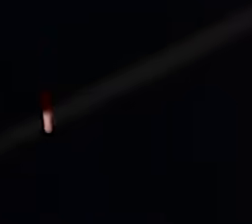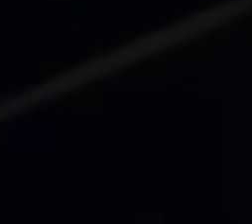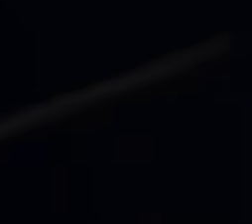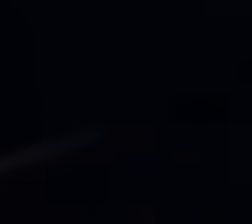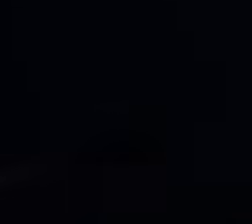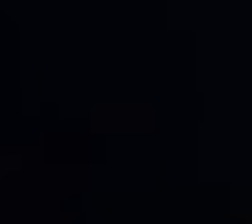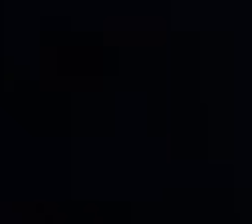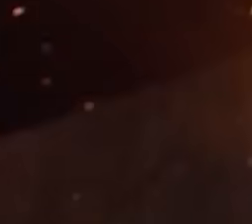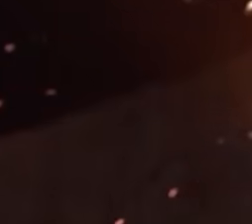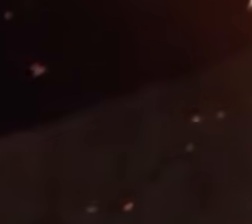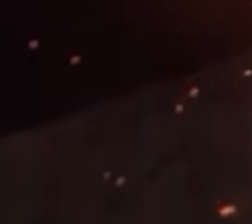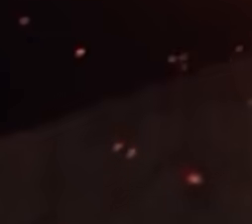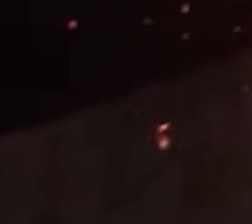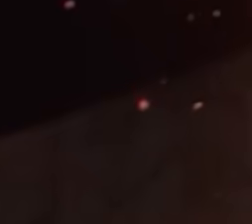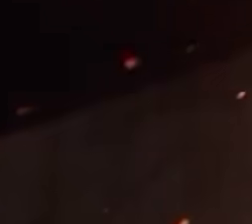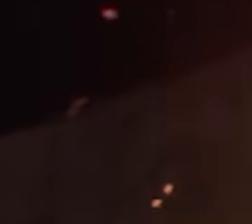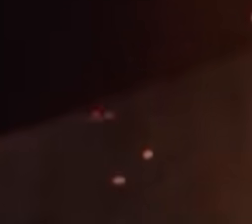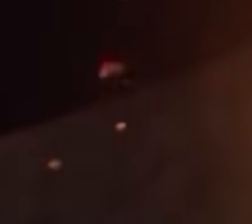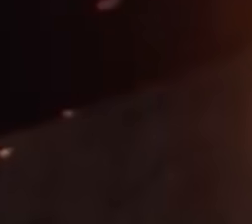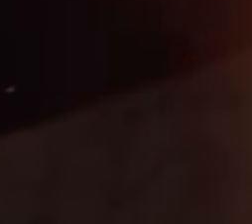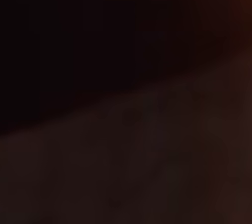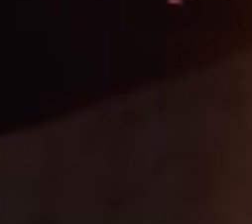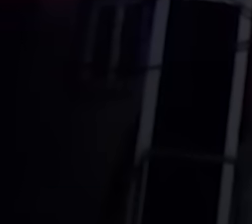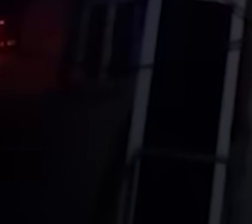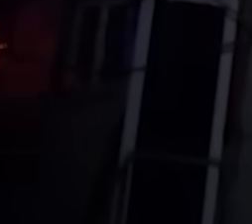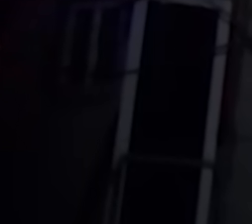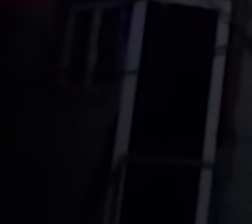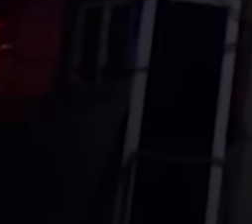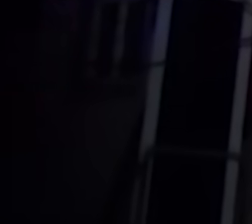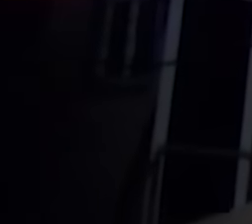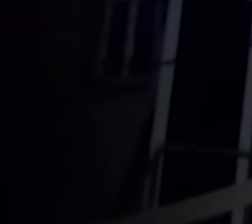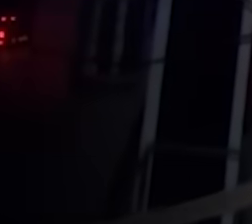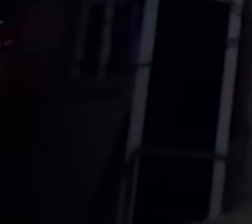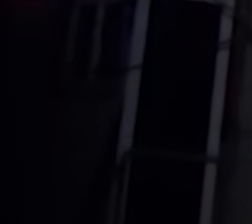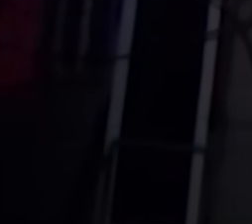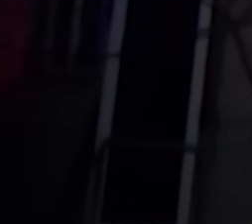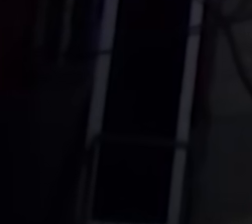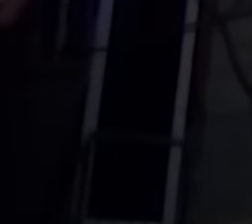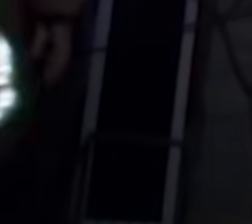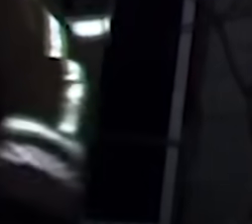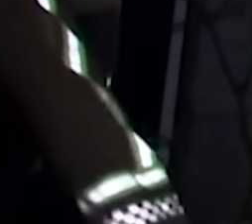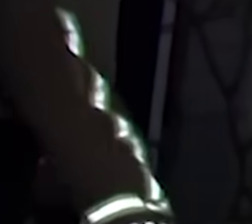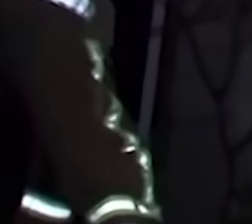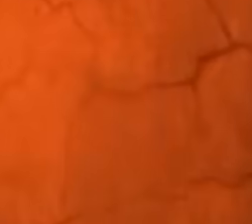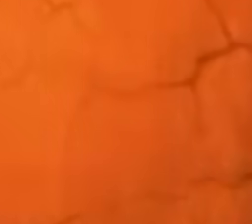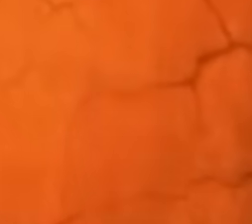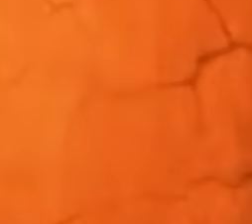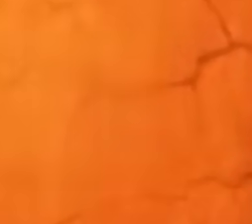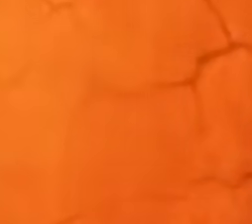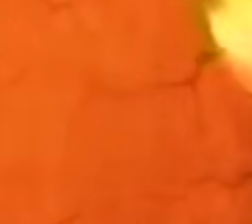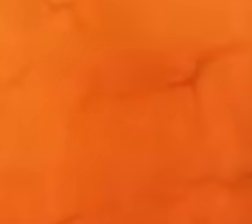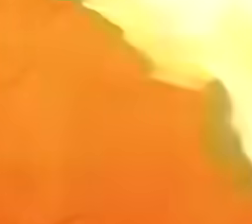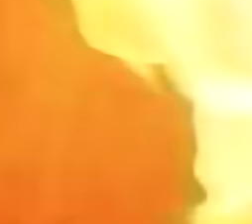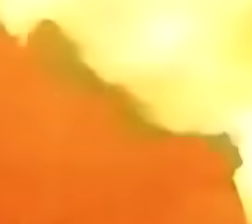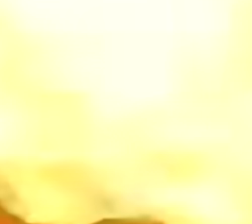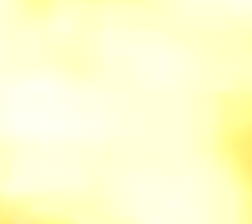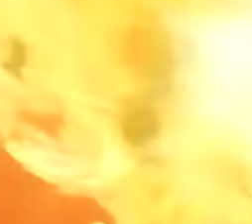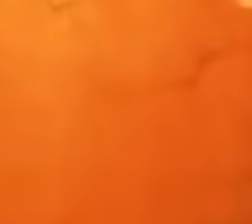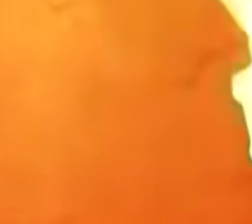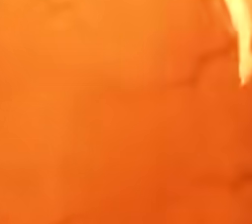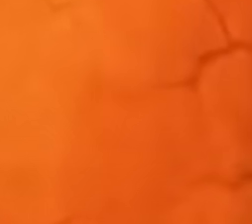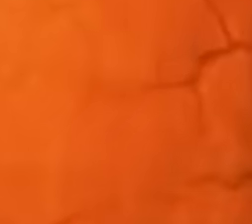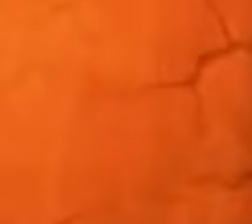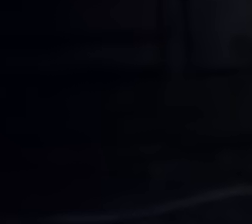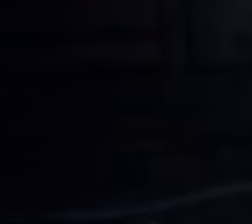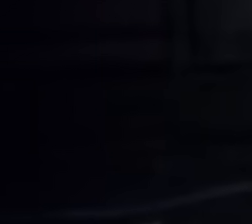para apulahin ang sunog na itinaas sa ikalawang alarma. Pahirap ang apulahin ang apoy sa warehouse dahil gawa ito sa purong